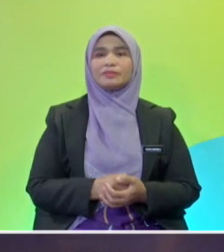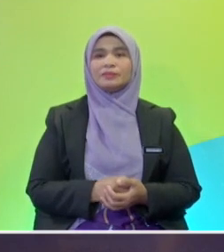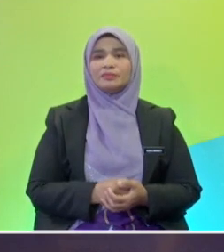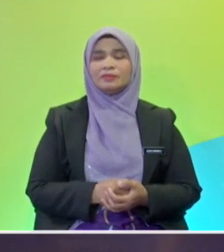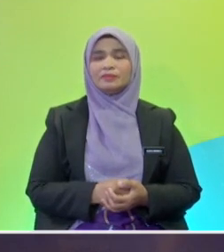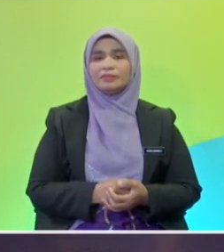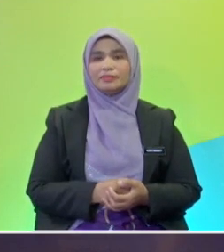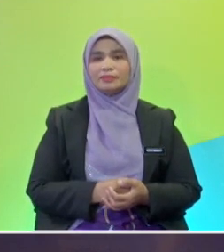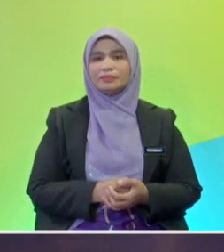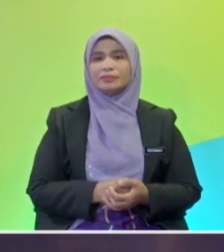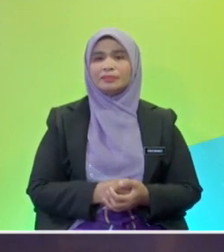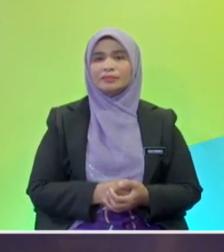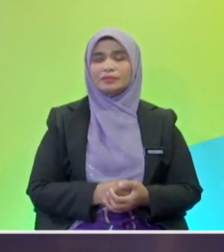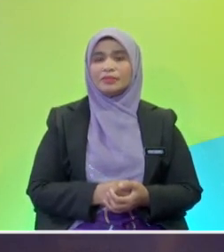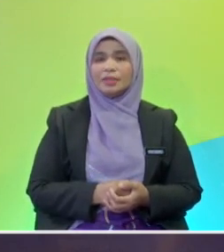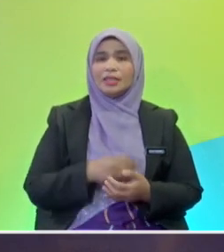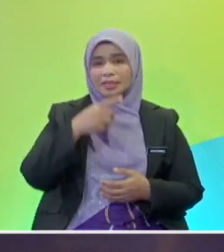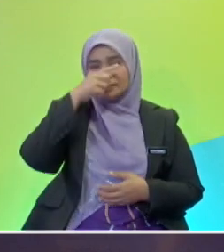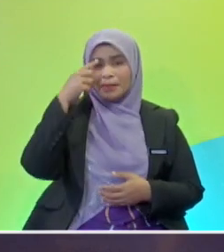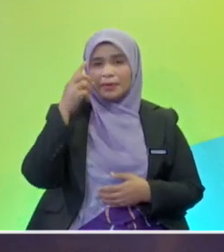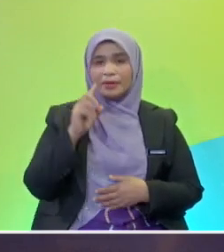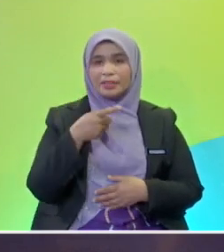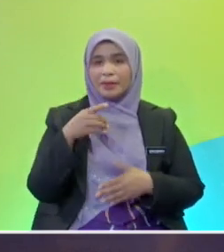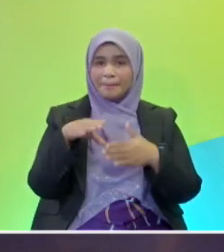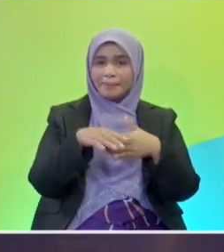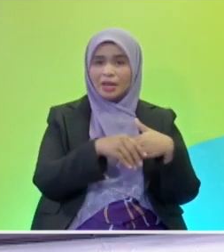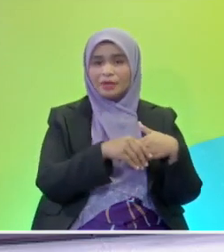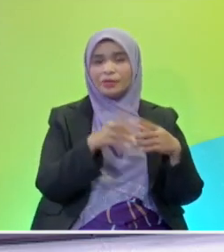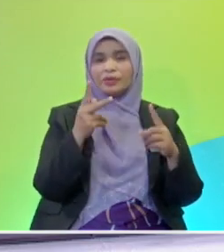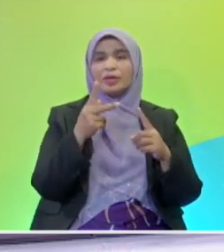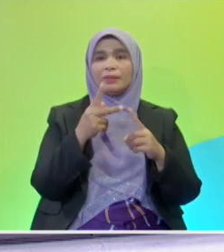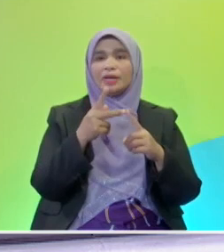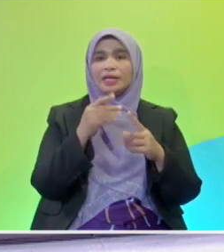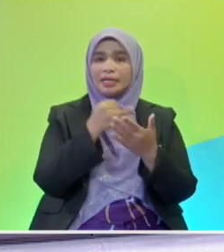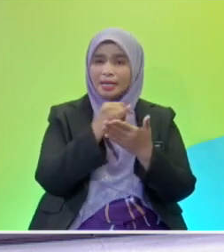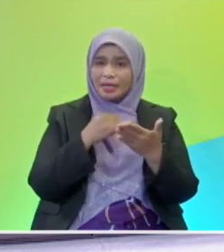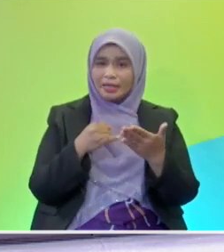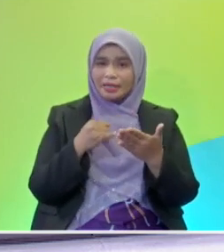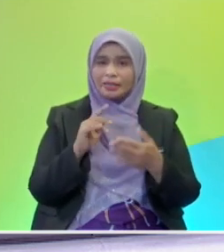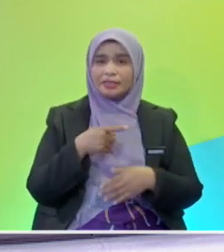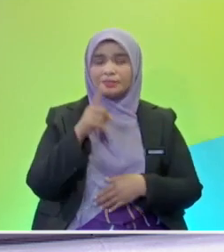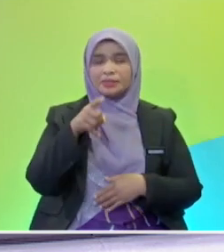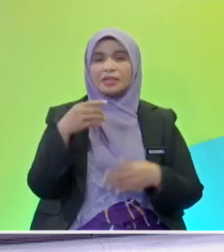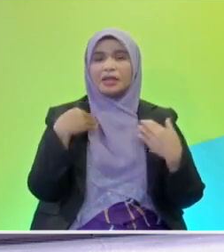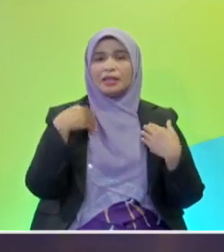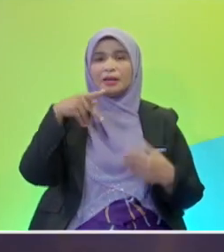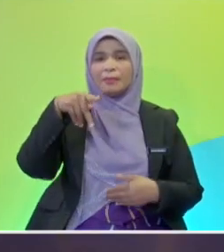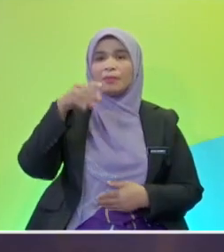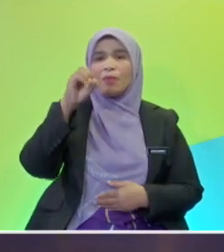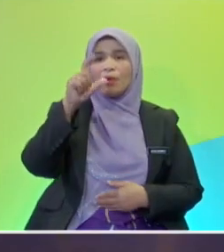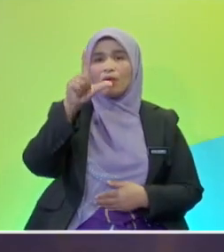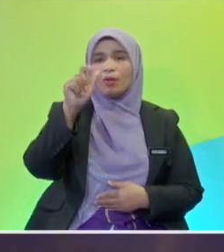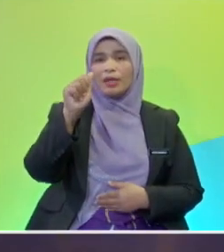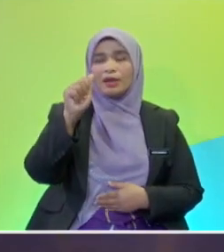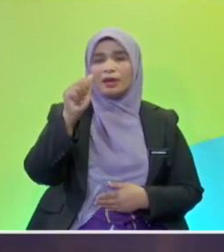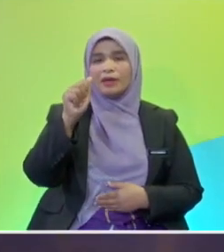tu Jom kita teruskan dengan aktiviti kita okey sebab kita berpandukan pada lakaran kita mesti ada pola okey pola okey kalau lihat di sini ialah